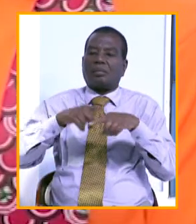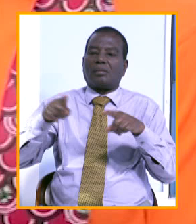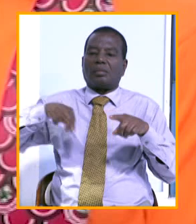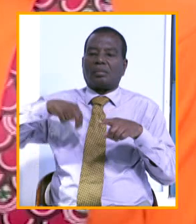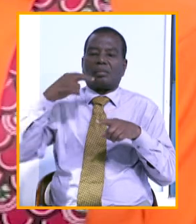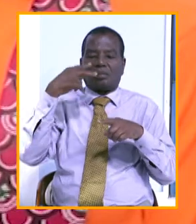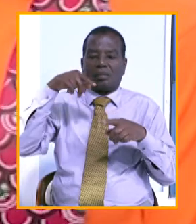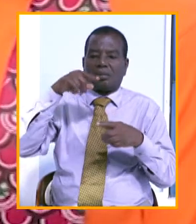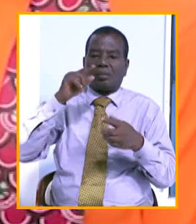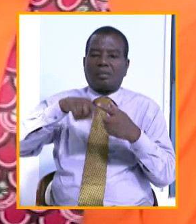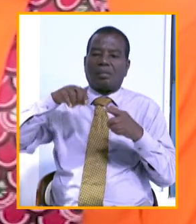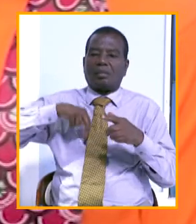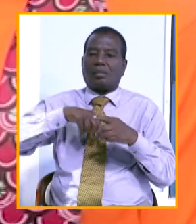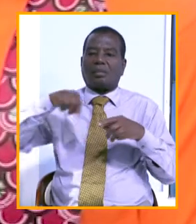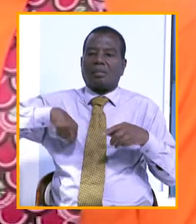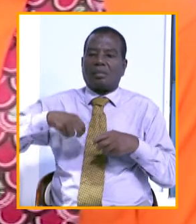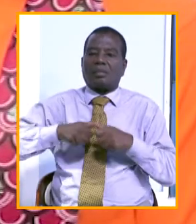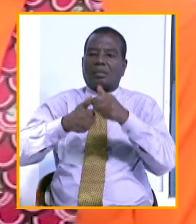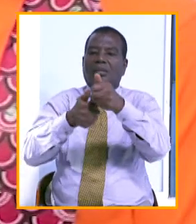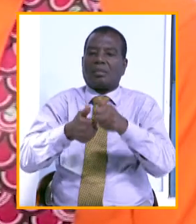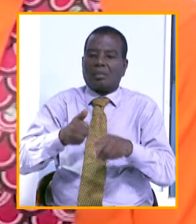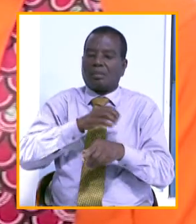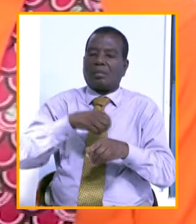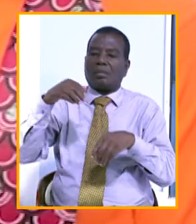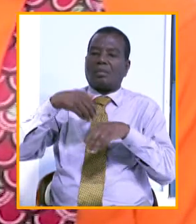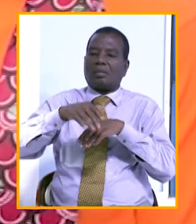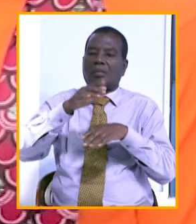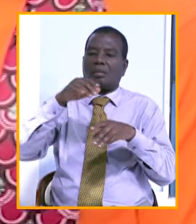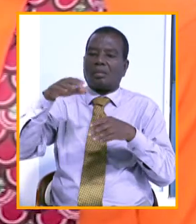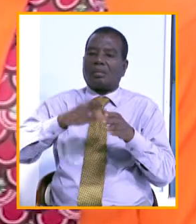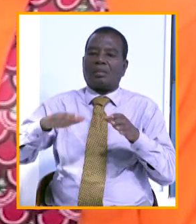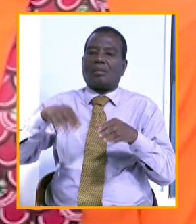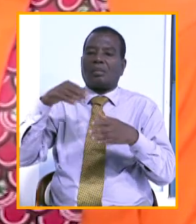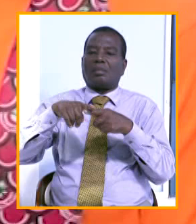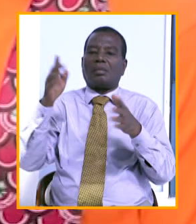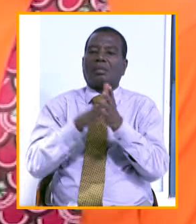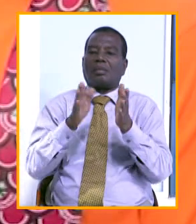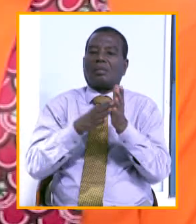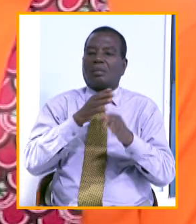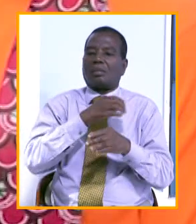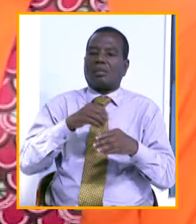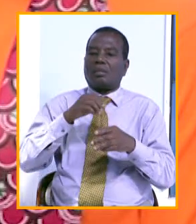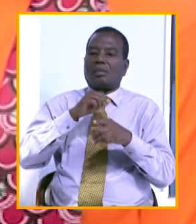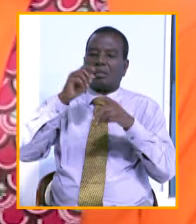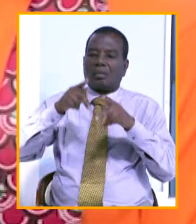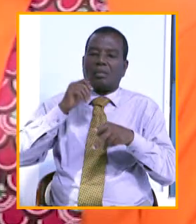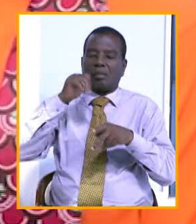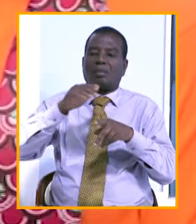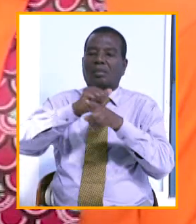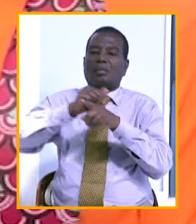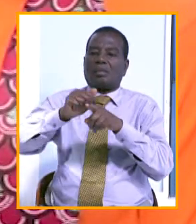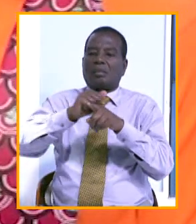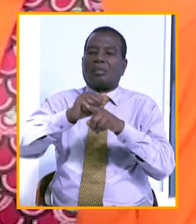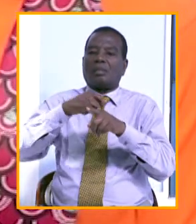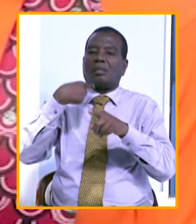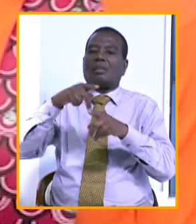ce qu'elles-mêmes, elles nous accompagnent à scolariser leurs enfants jusqu'au bout du processus, de sorte que ce soit des gens formés, des femmes formées, des garçons